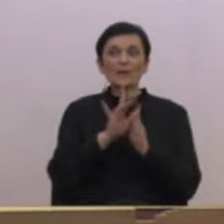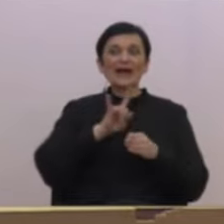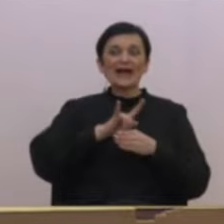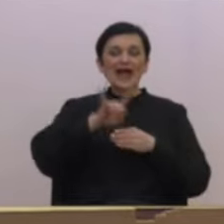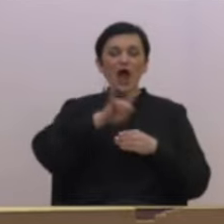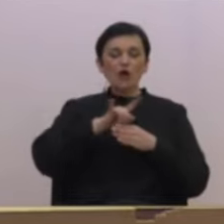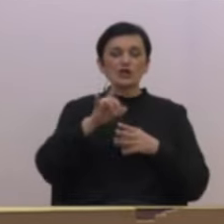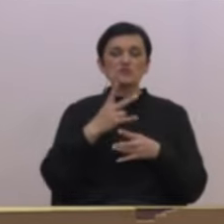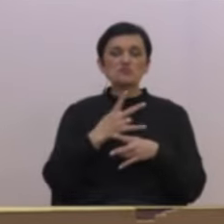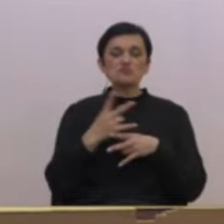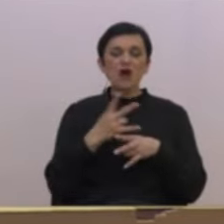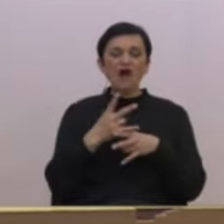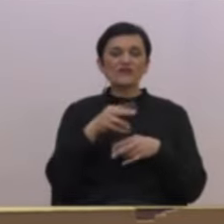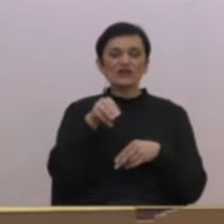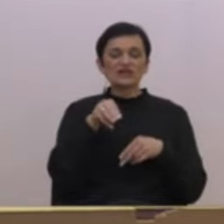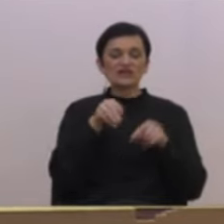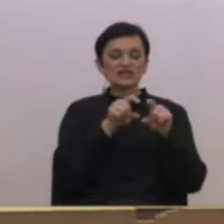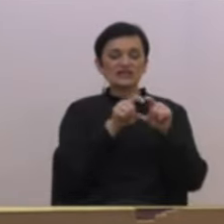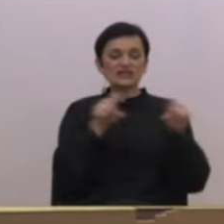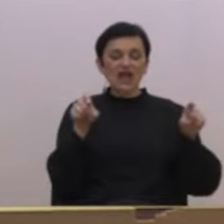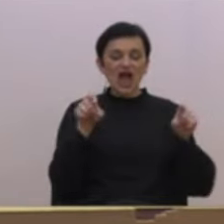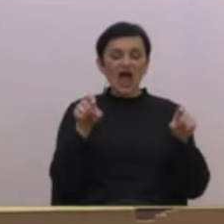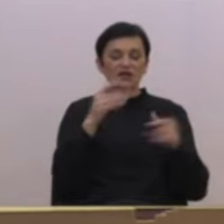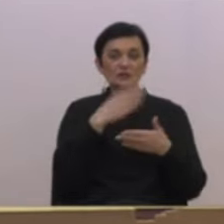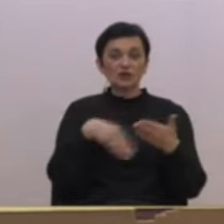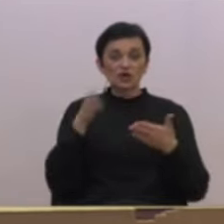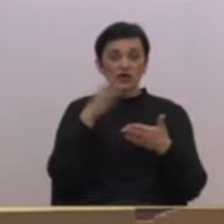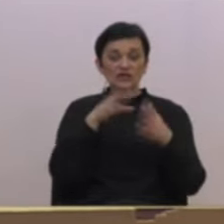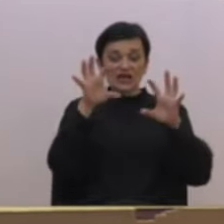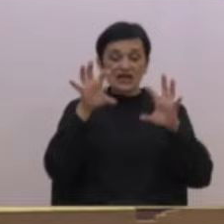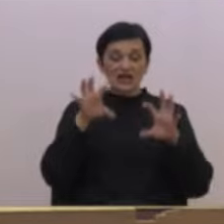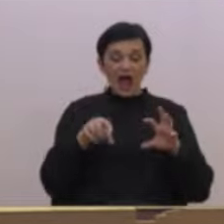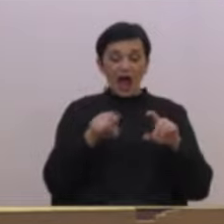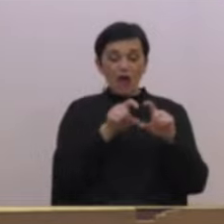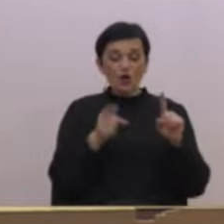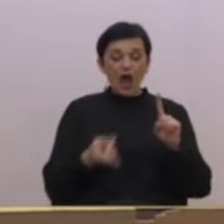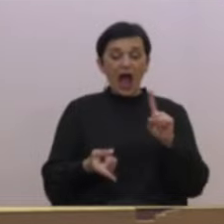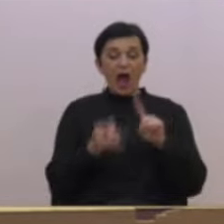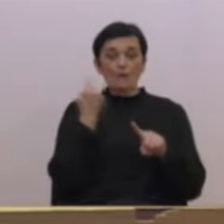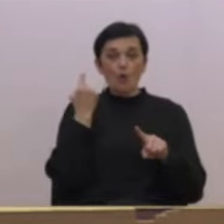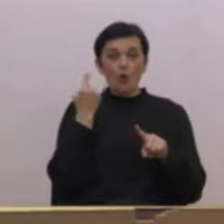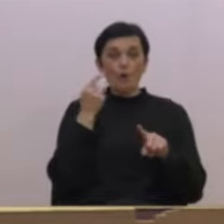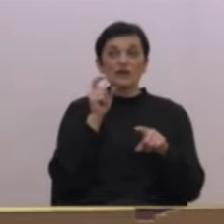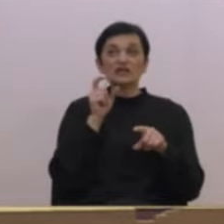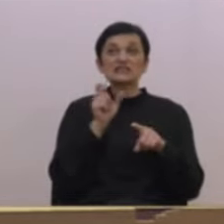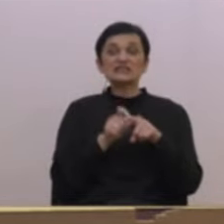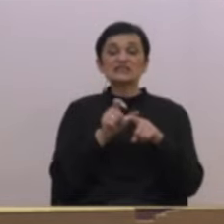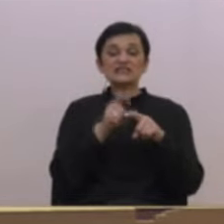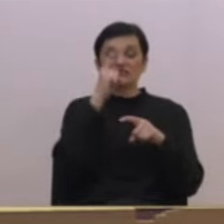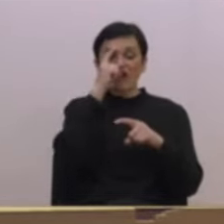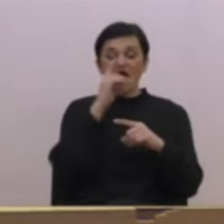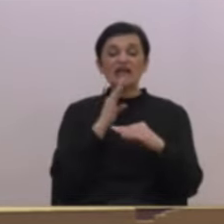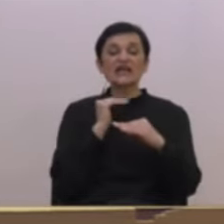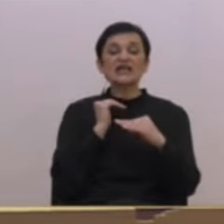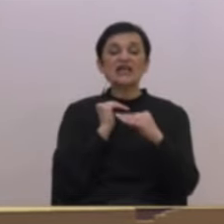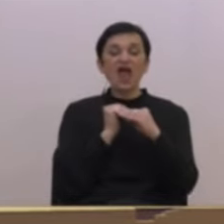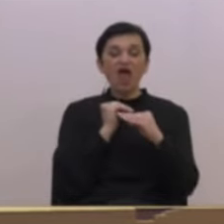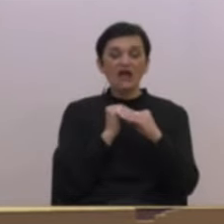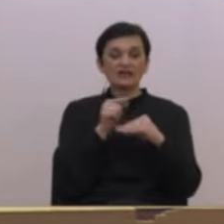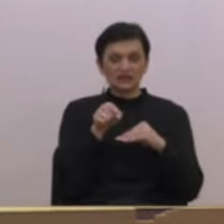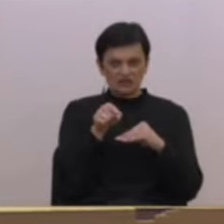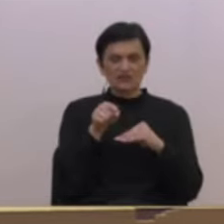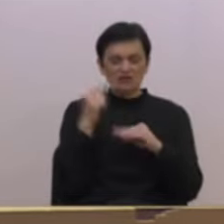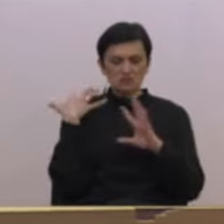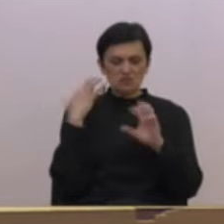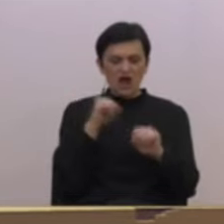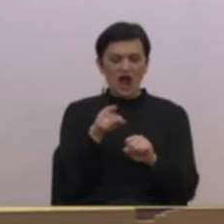და მავნებლური ტერმინის გაუქმებას და კანონმდებლობიდან ამოღებას. ეს არის სიტყვა გენდერი და აი ამაშიც მე მგონი მხარდაჭერა სჭირდებათ,